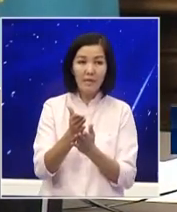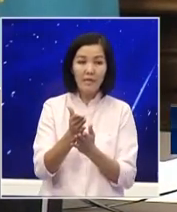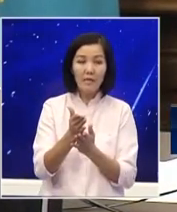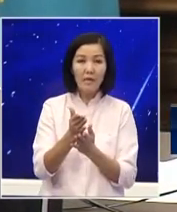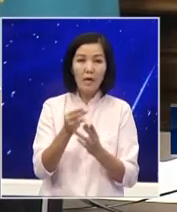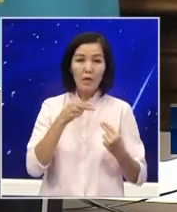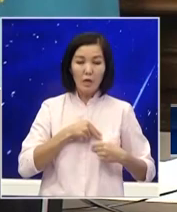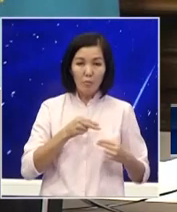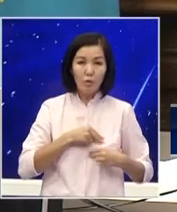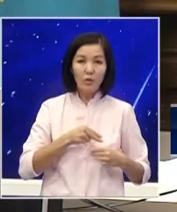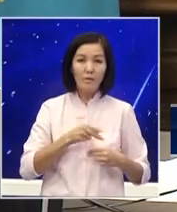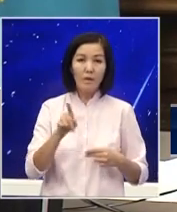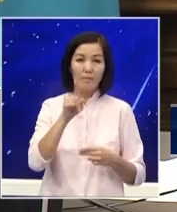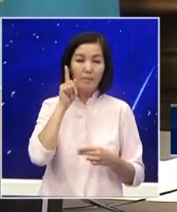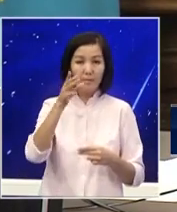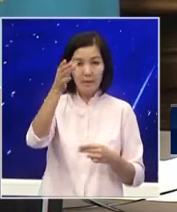называние